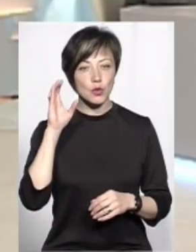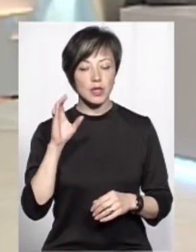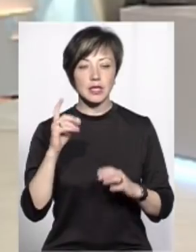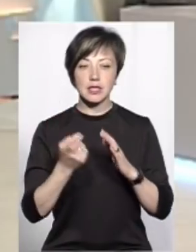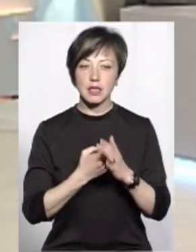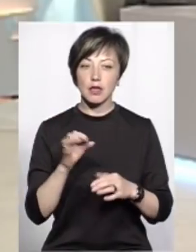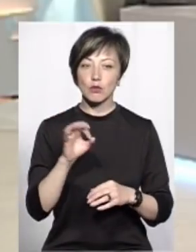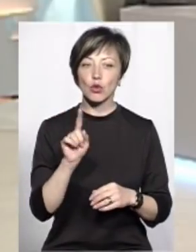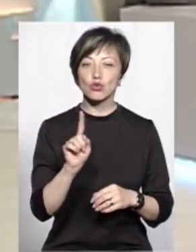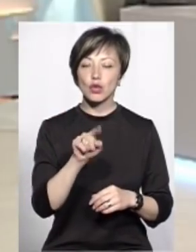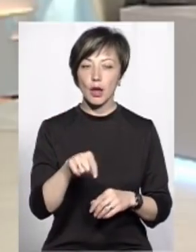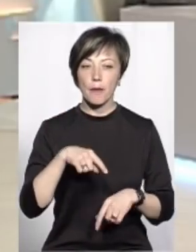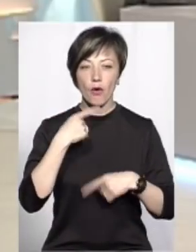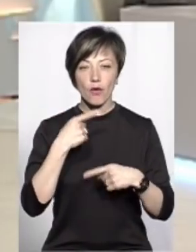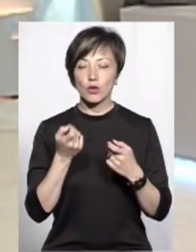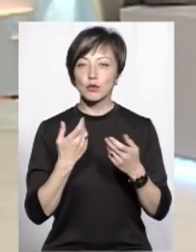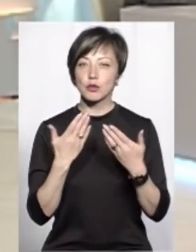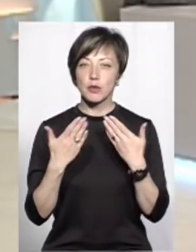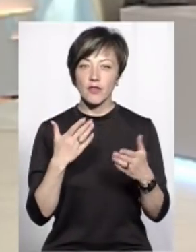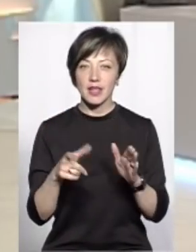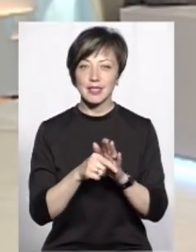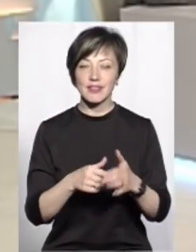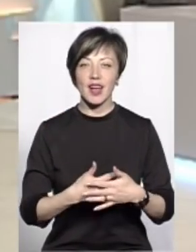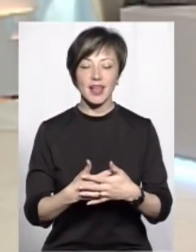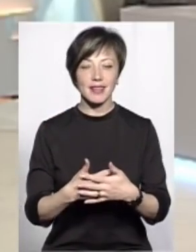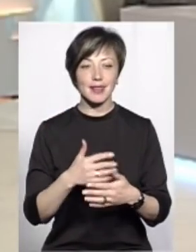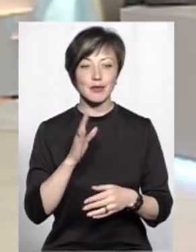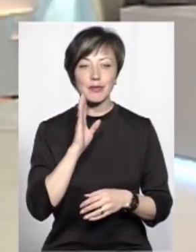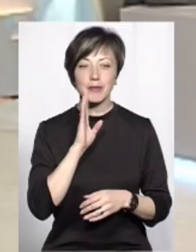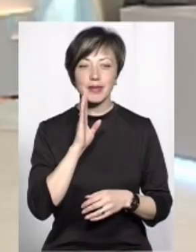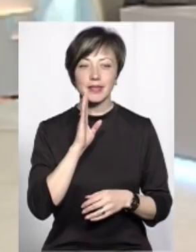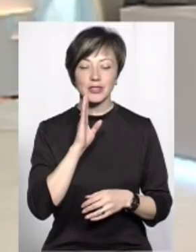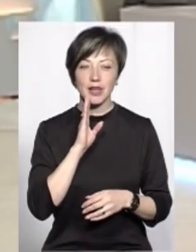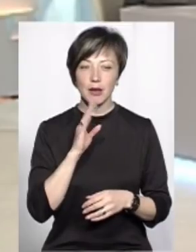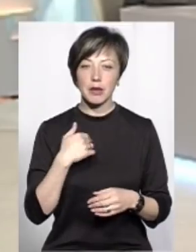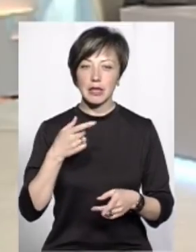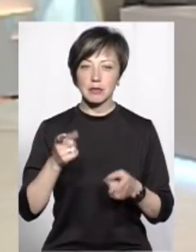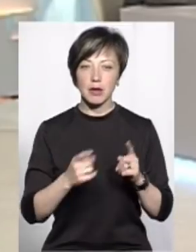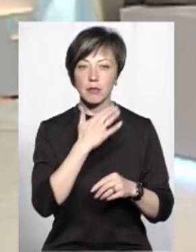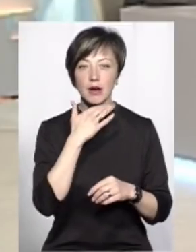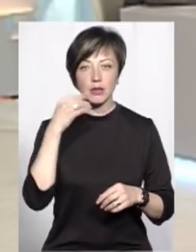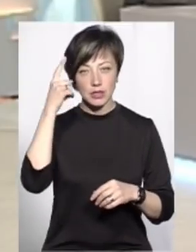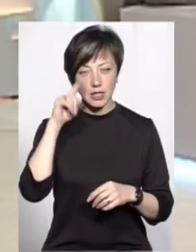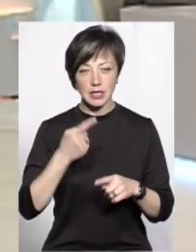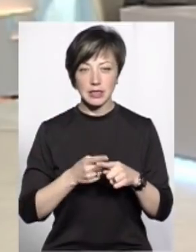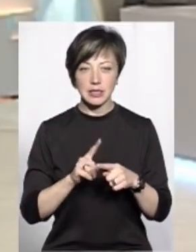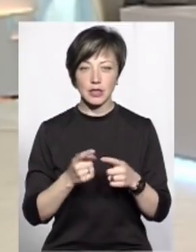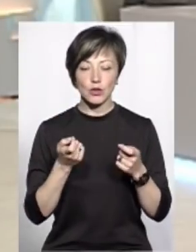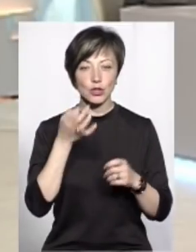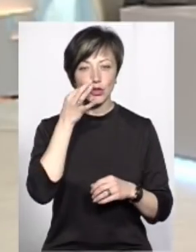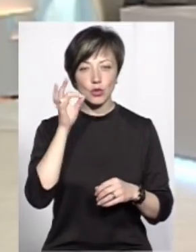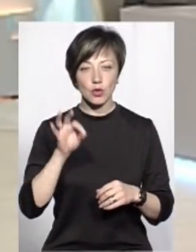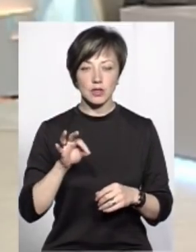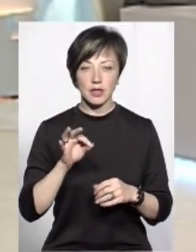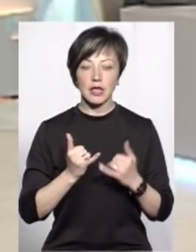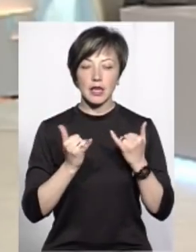дізнатися, про що там говорять, і трошки поспілкувалися з вагітними. Я насправді дуже багато вже знаю, тому що це є трошки з досвіду.